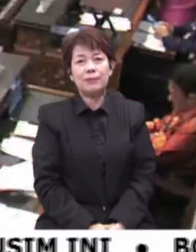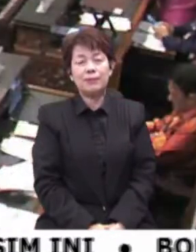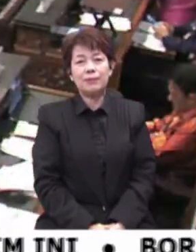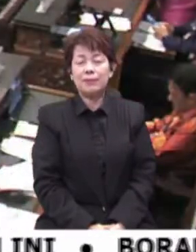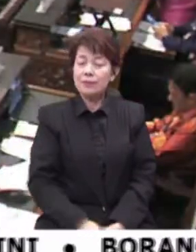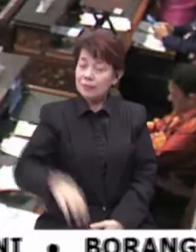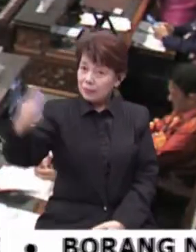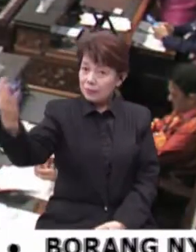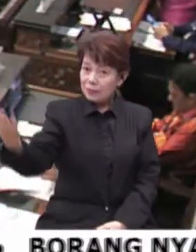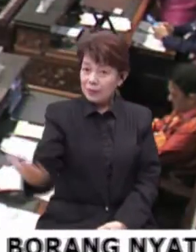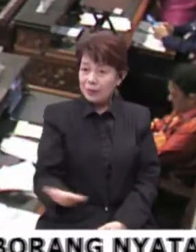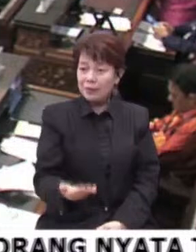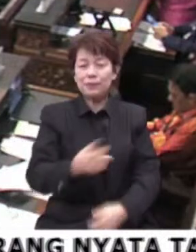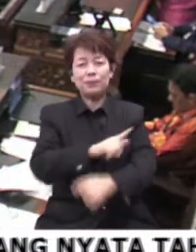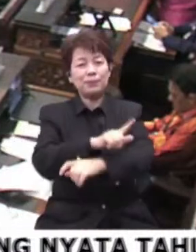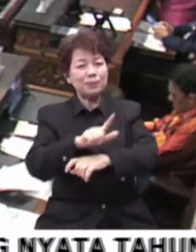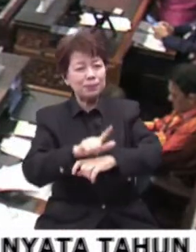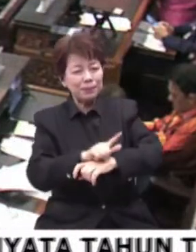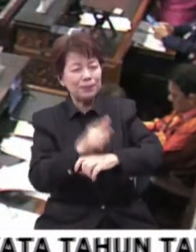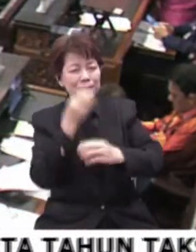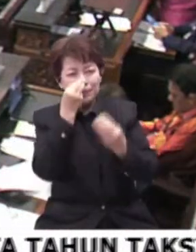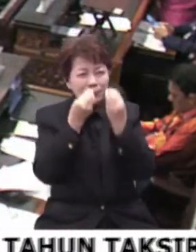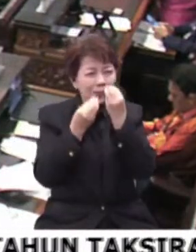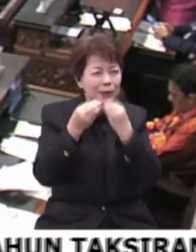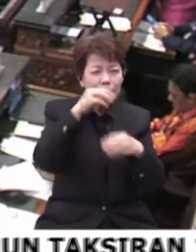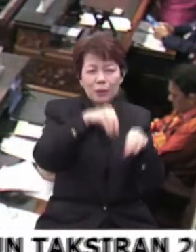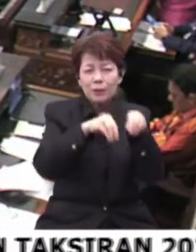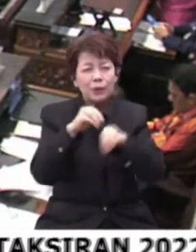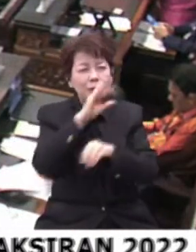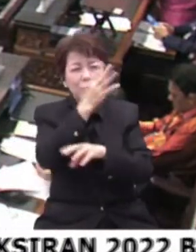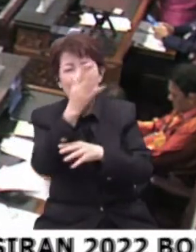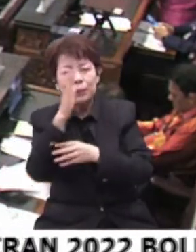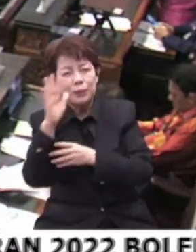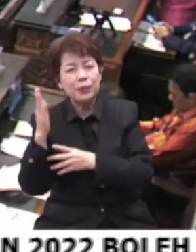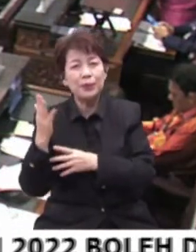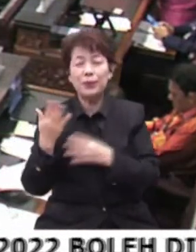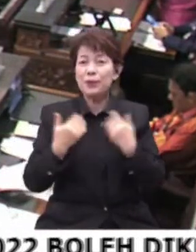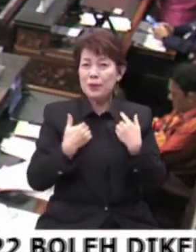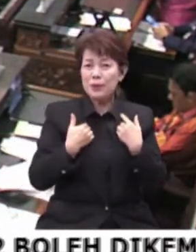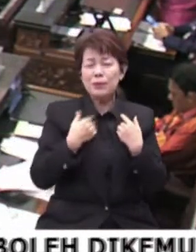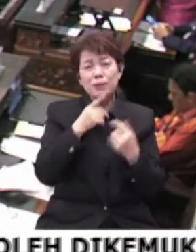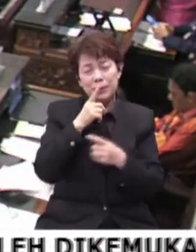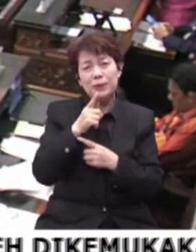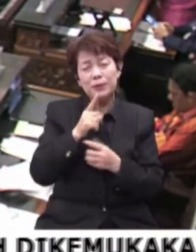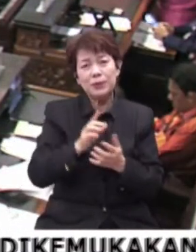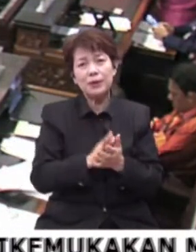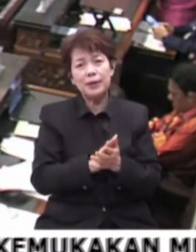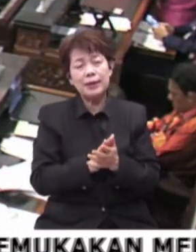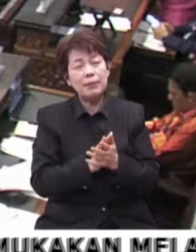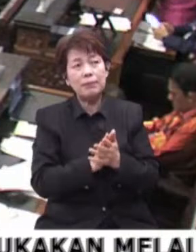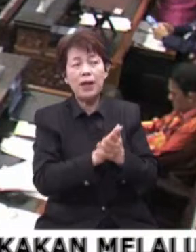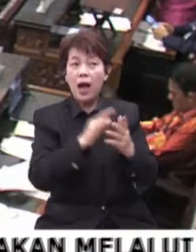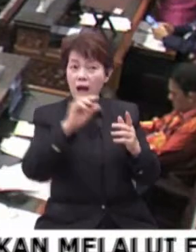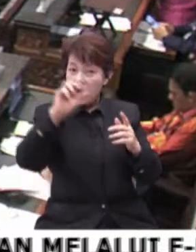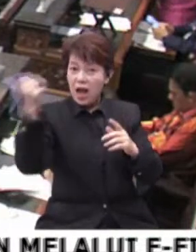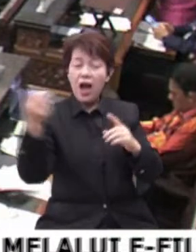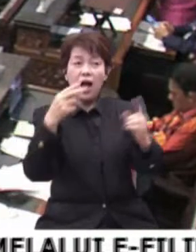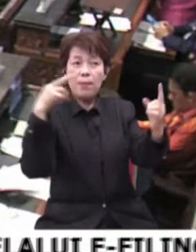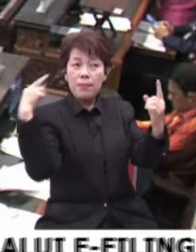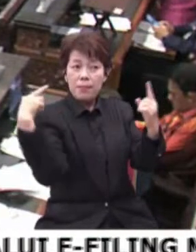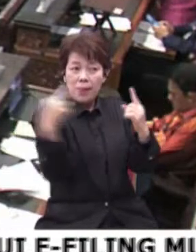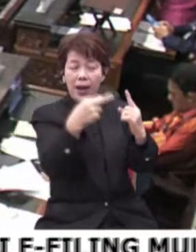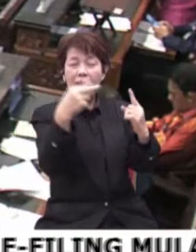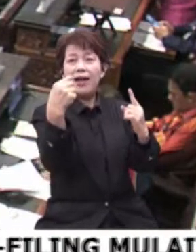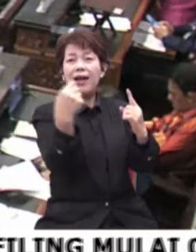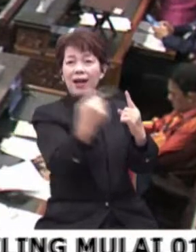menyebut tentang Lands sebagainya tapi ada satu aspek lagi yang mungkin kita